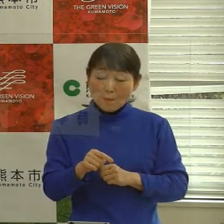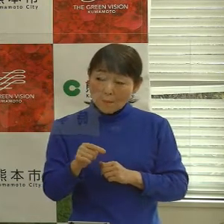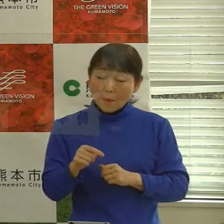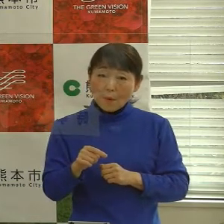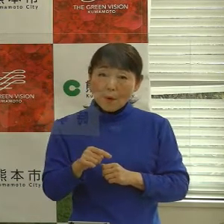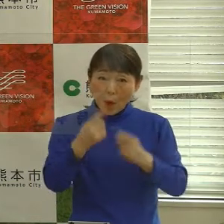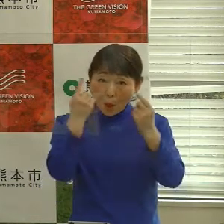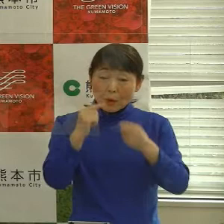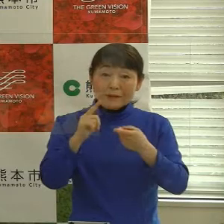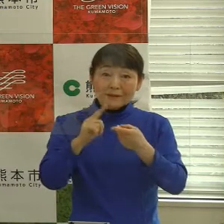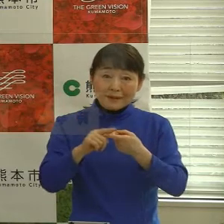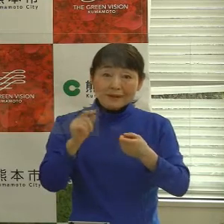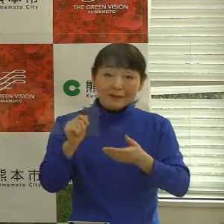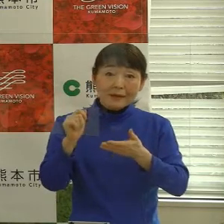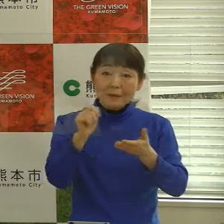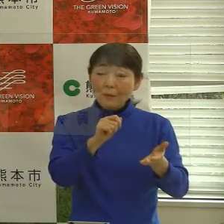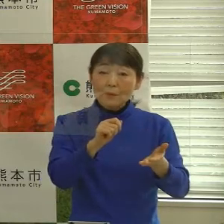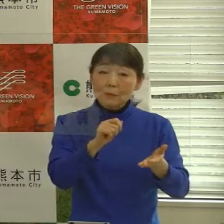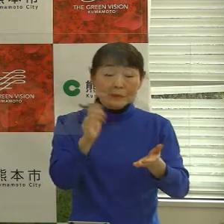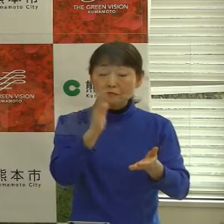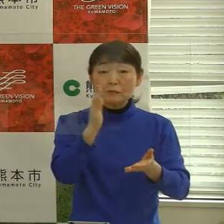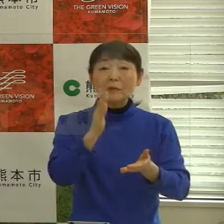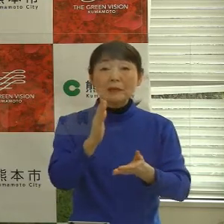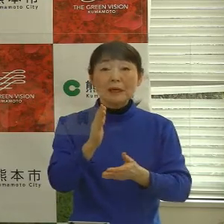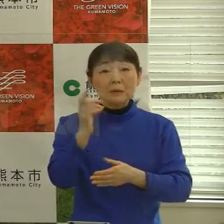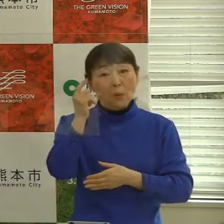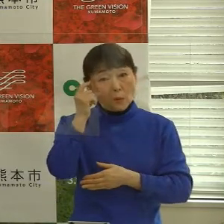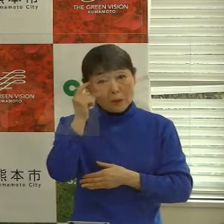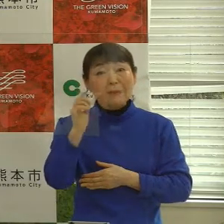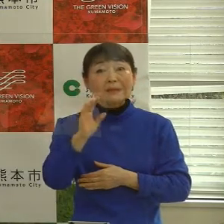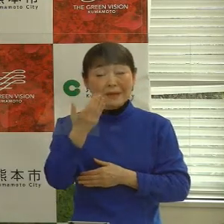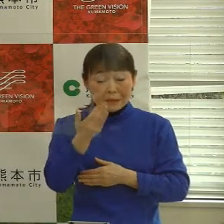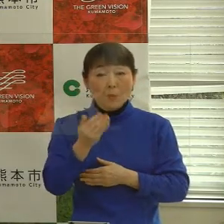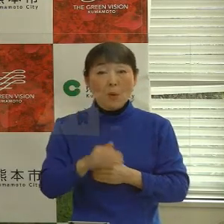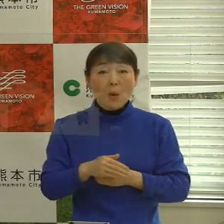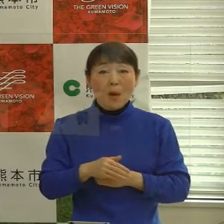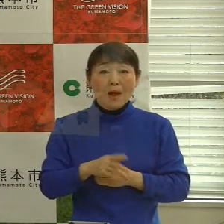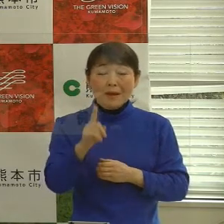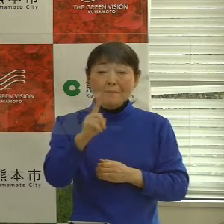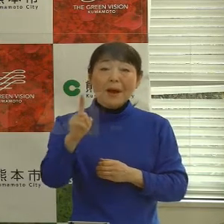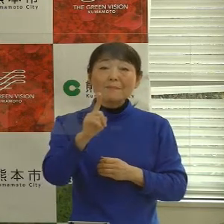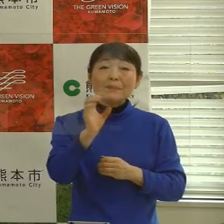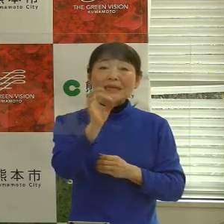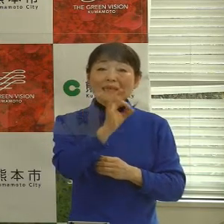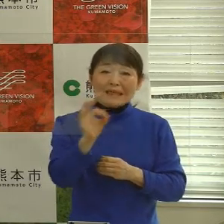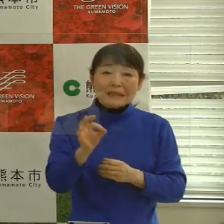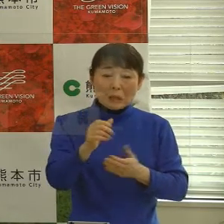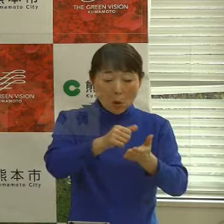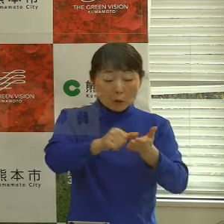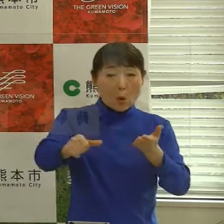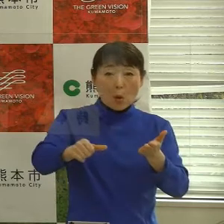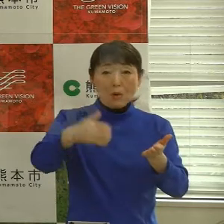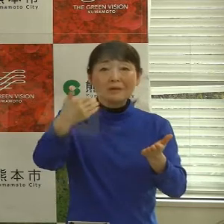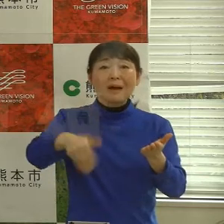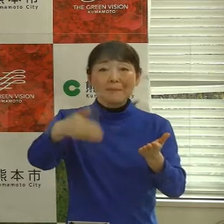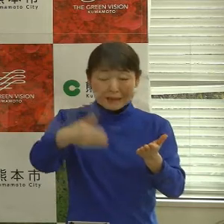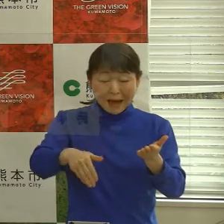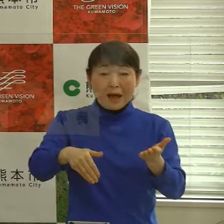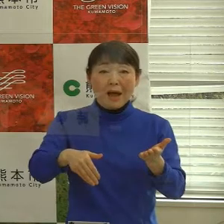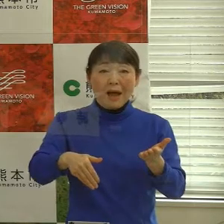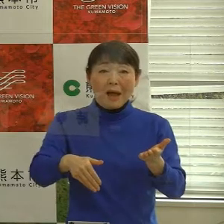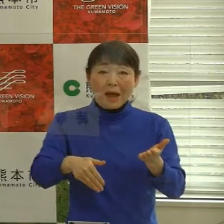というふうには今認められる状況ではありませんけれども、ただやはりこの備品を登録をしてないとかですね、いう私物